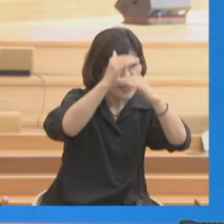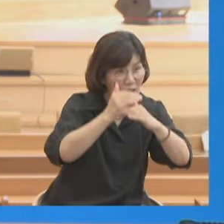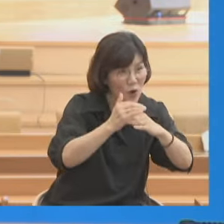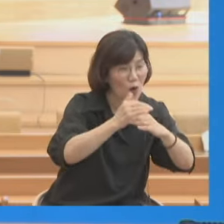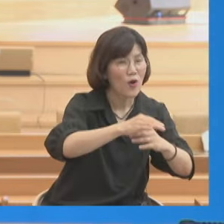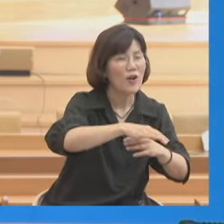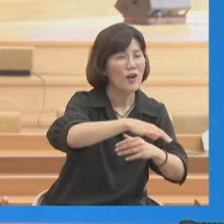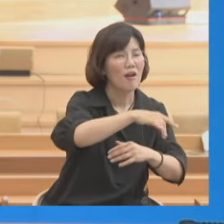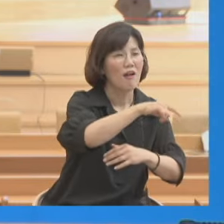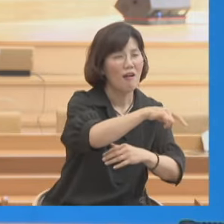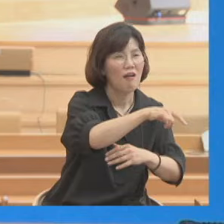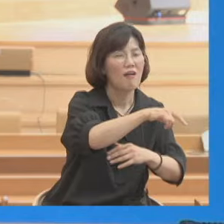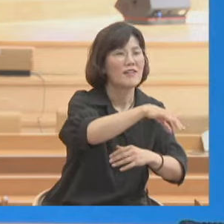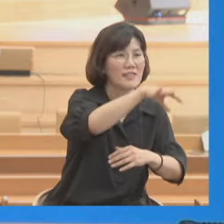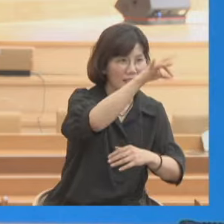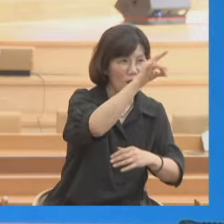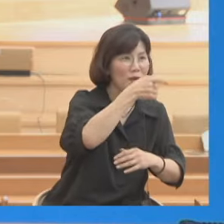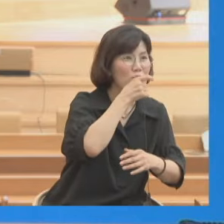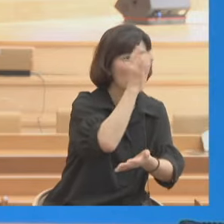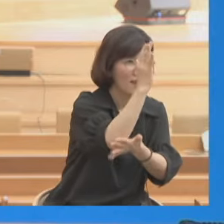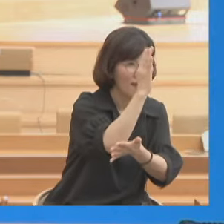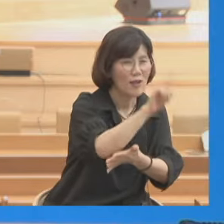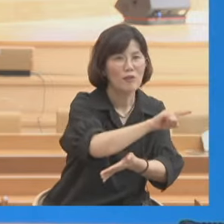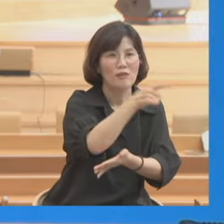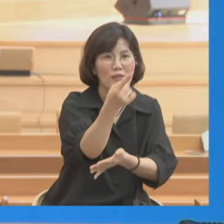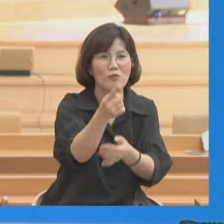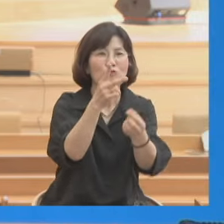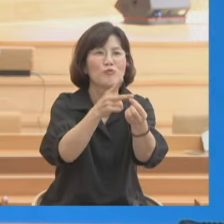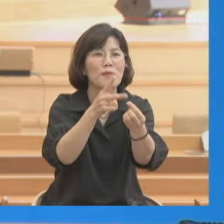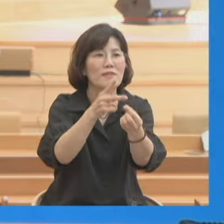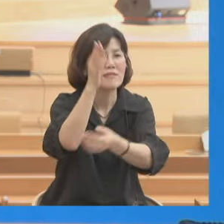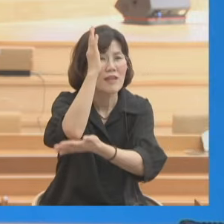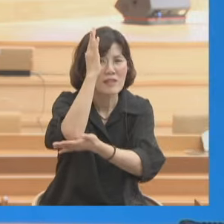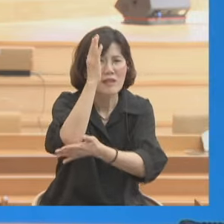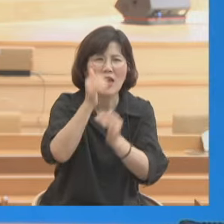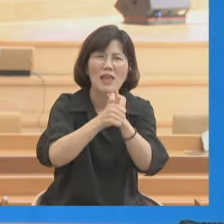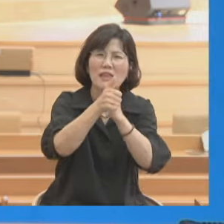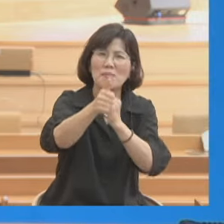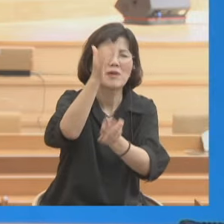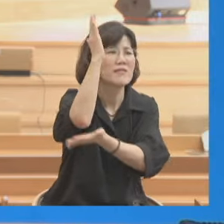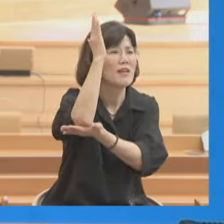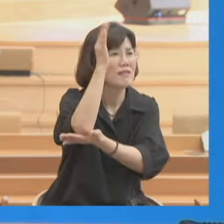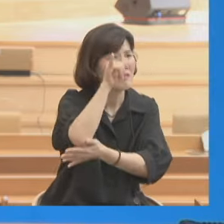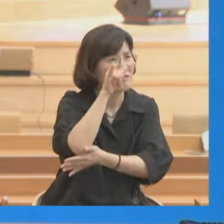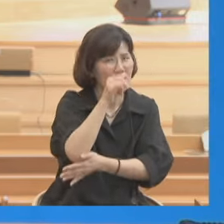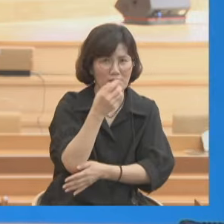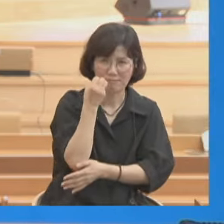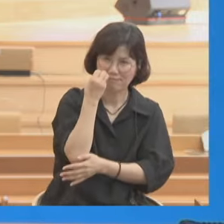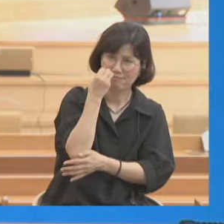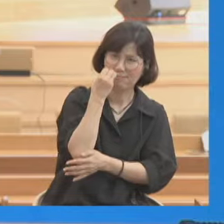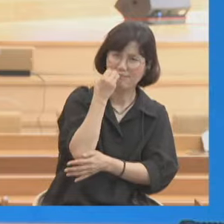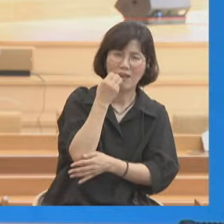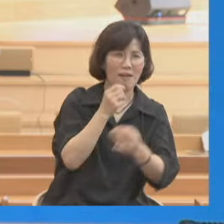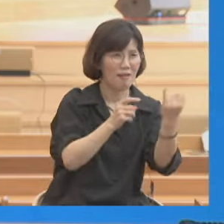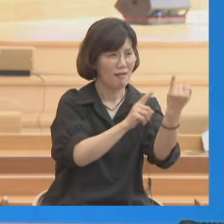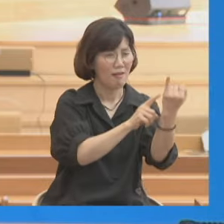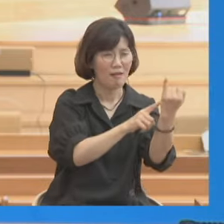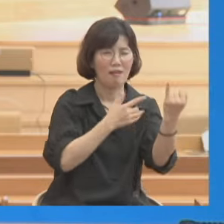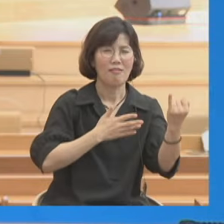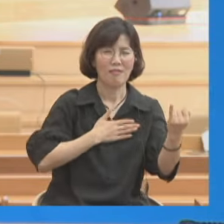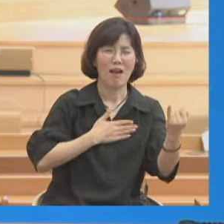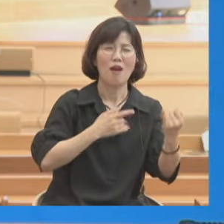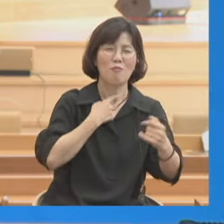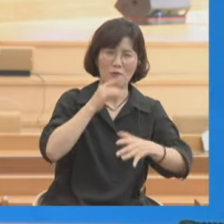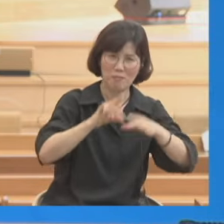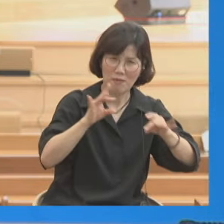바꿔요. 남편 얘기를 해요. 처음 성경 읽어보면 이게 무슨 소린지 생뚱맞아요. 이 여인이 나도 목마르다고